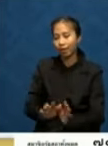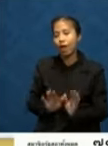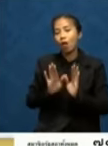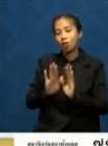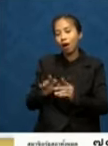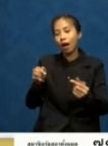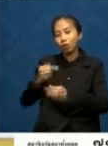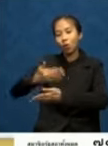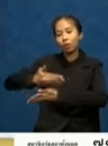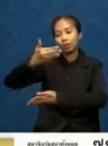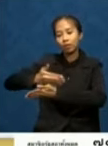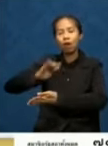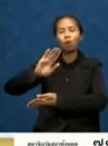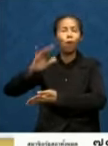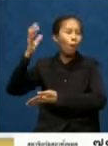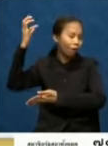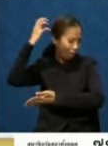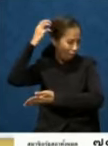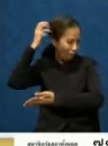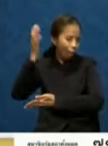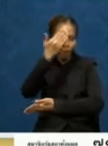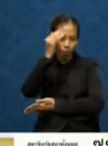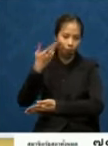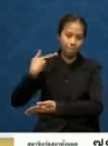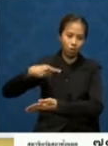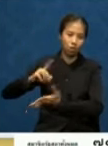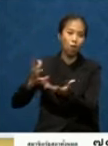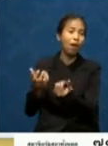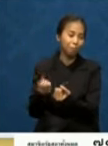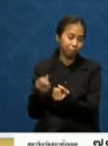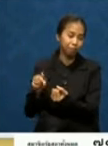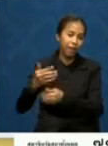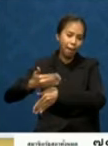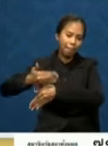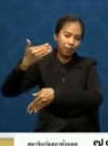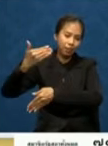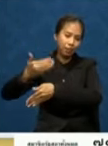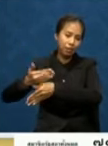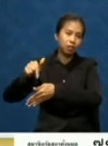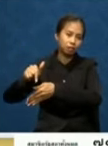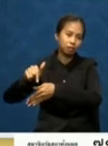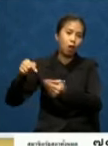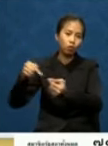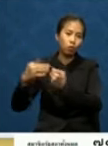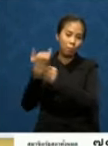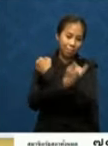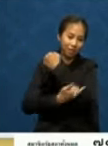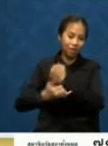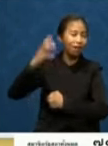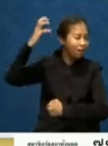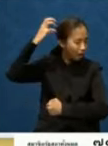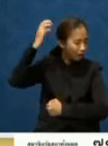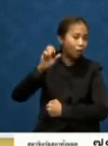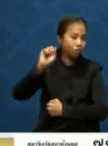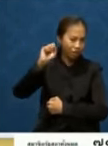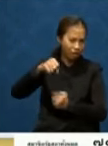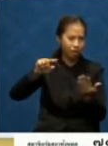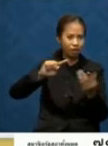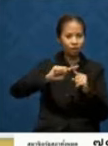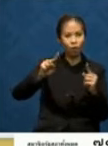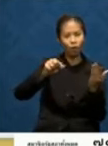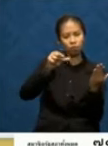ที่เป็นผลประโยชน์ร่วมกันโดยเฉพาะอย่างยิ่งเขื่อนสารคามที่อยู่ในเขตลาวก็จริงแต่ว่าเหนืออ